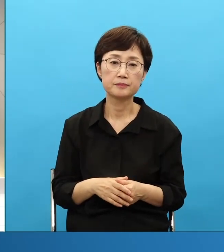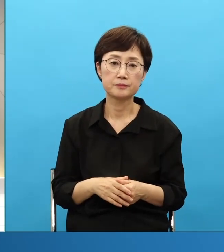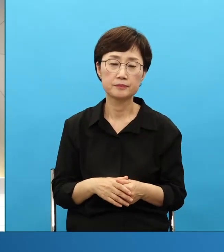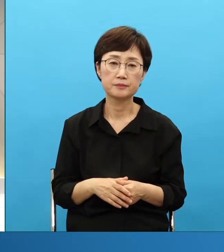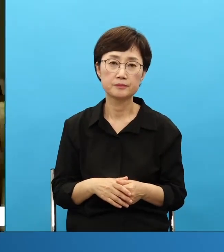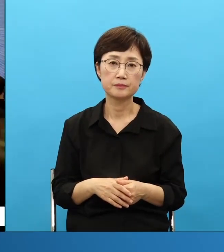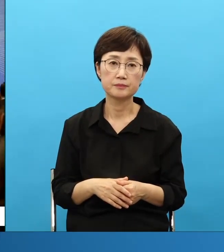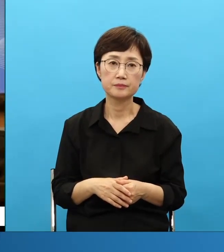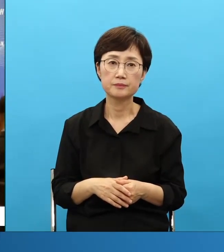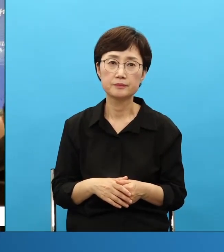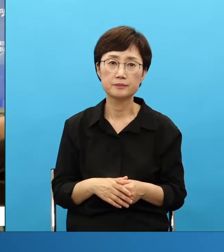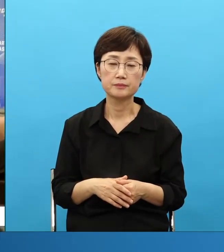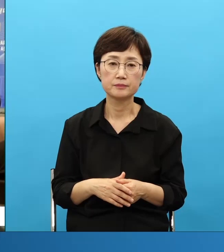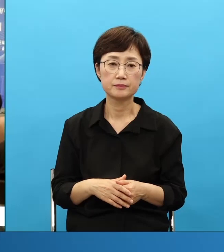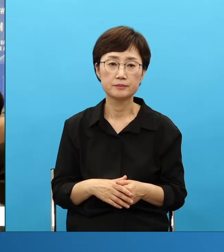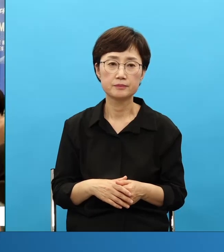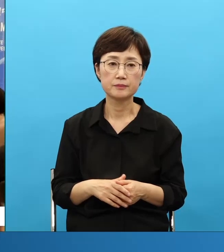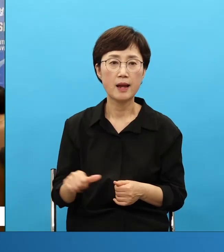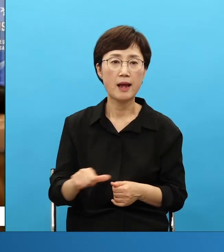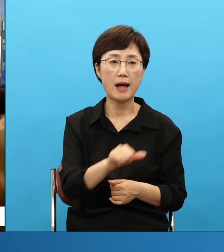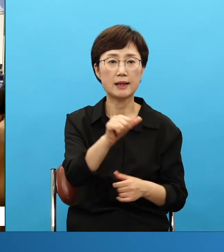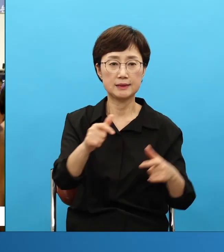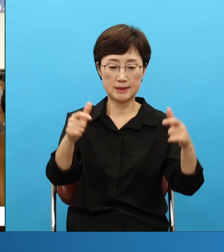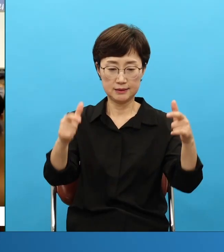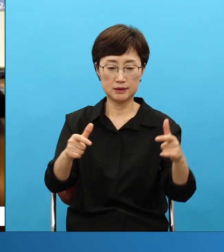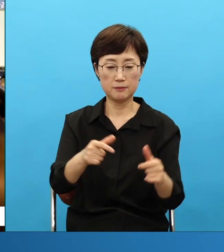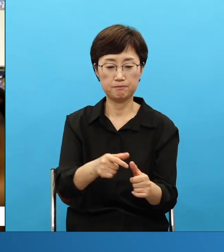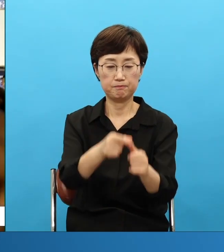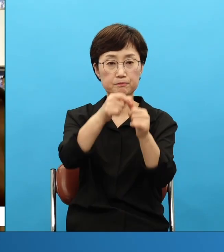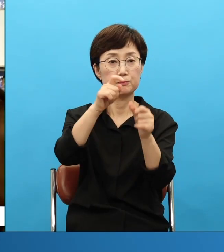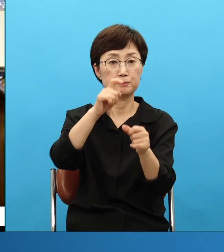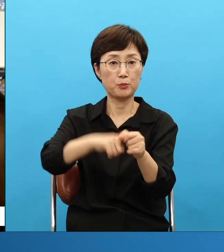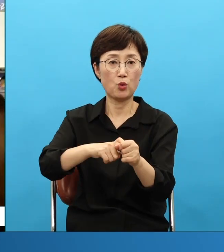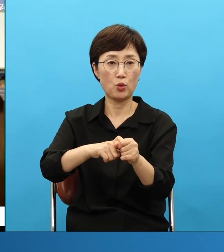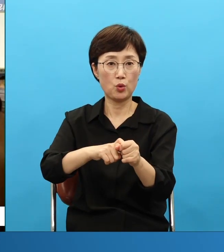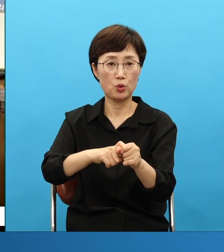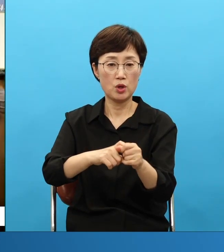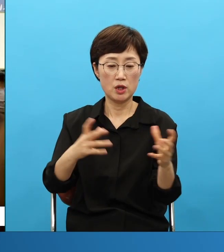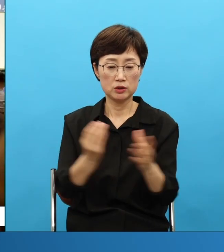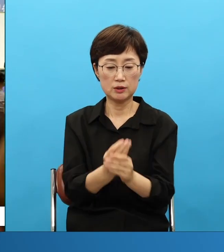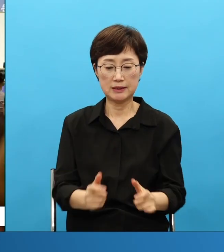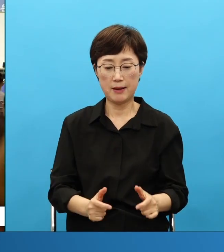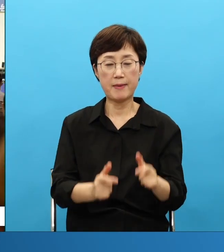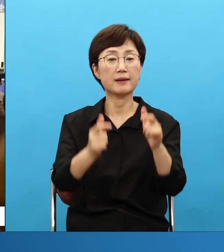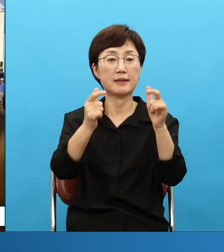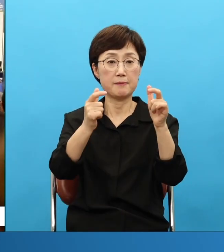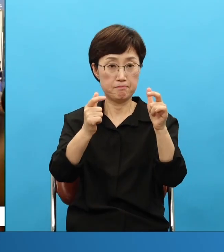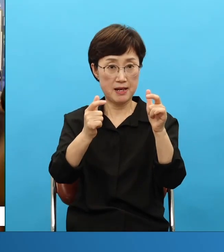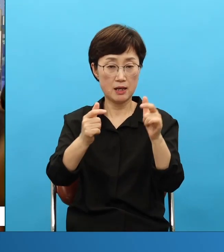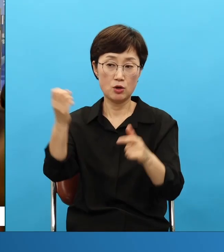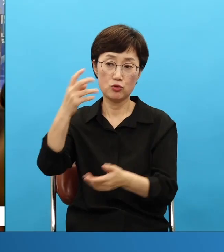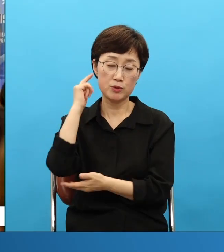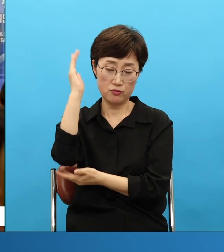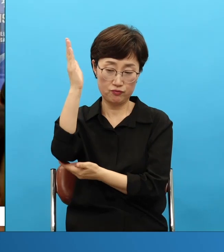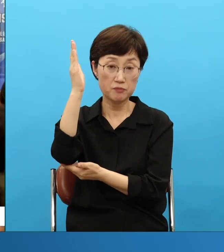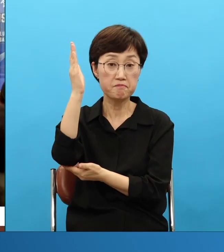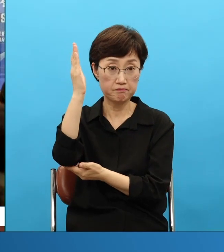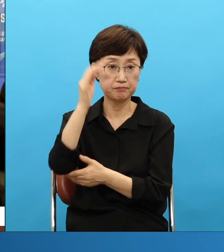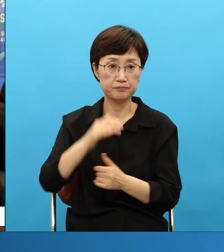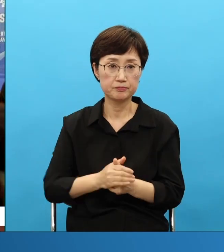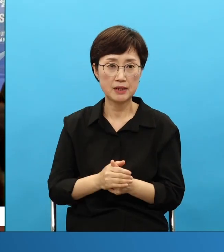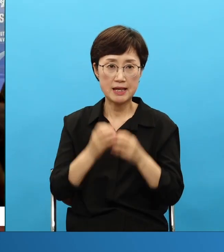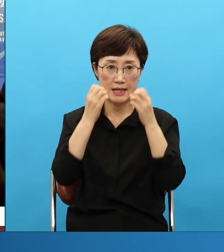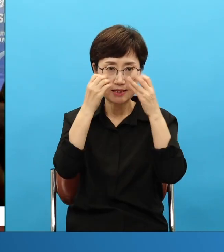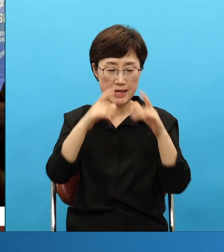열렸습니다. 아시아 살리는 절대망대란 주제로 열린 이번 집회에서 류광수 목사는 새로운